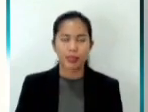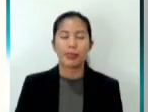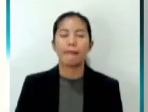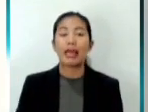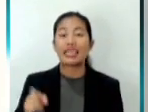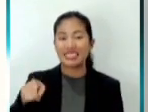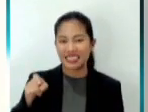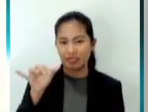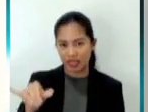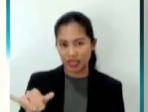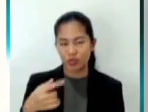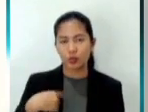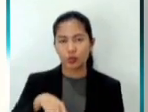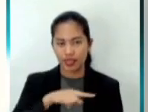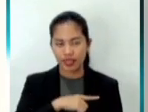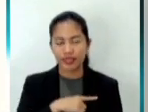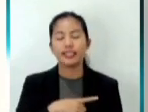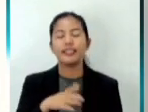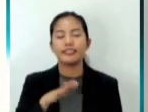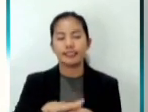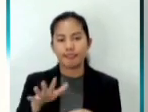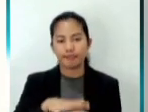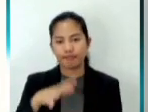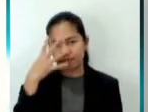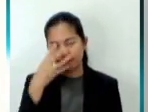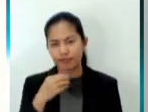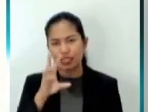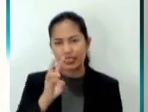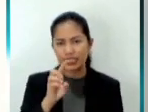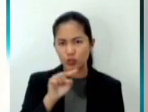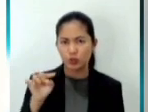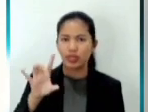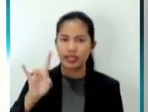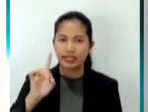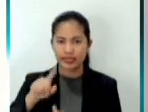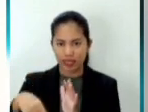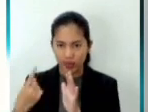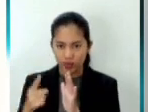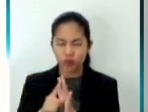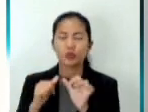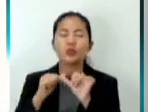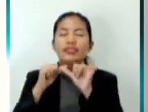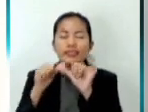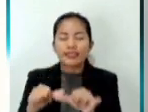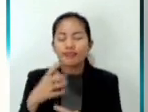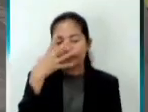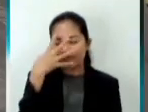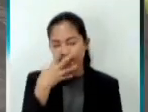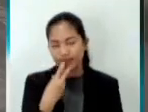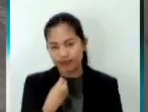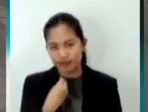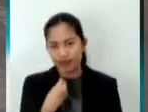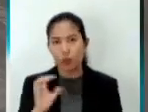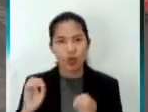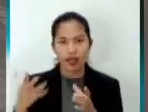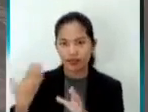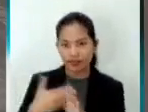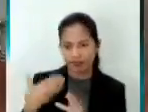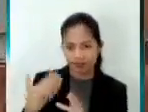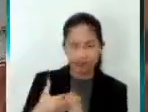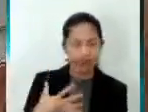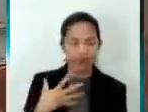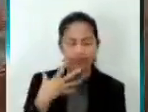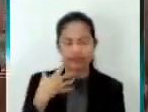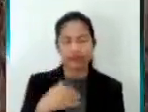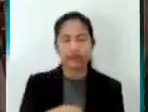kayo po ay natutulog ng maayos. Around 6 to 8 hours a night, no, ng tuloy-tuloy na or uninterrupted sleep. At kasabay ng